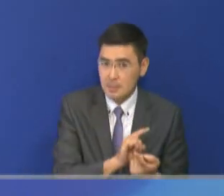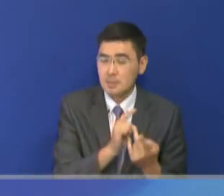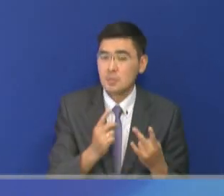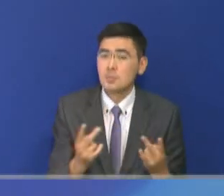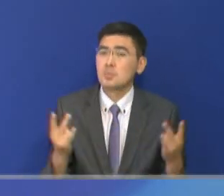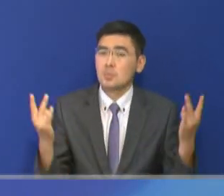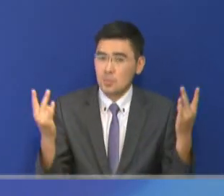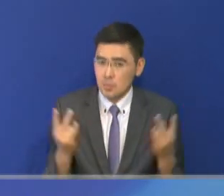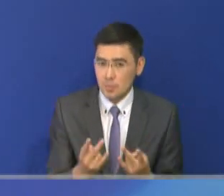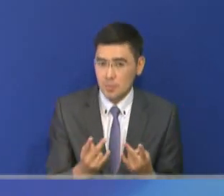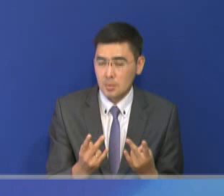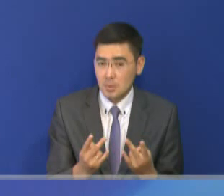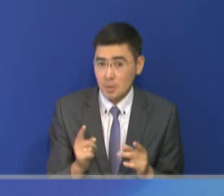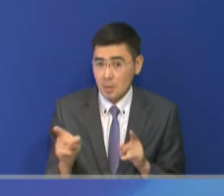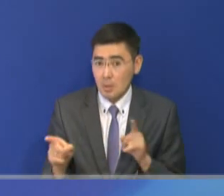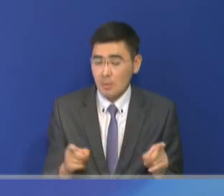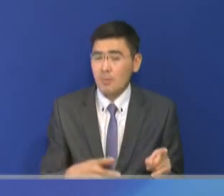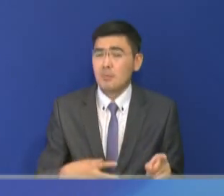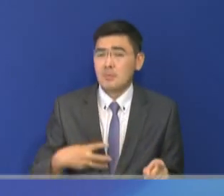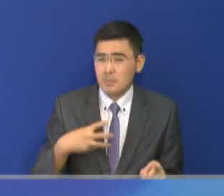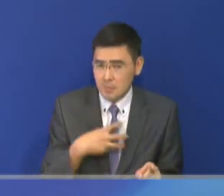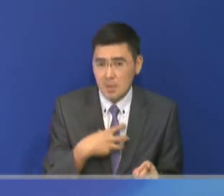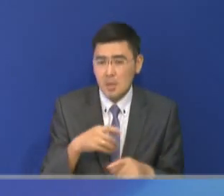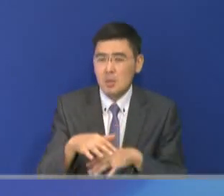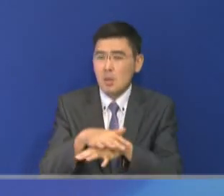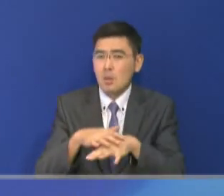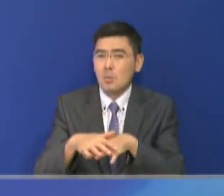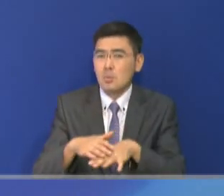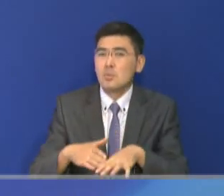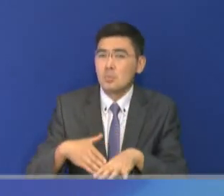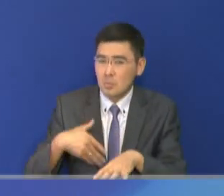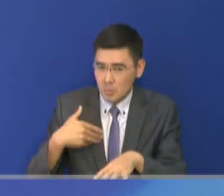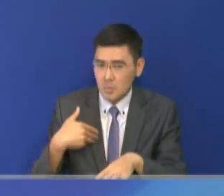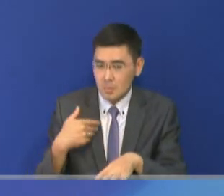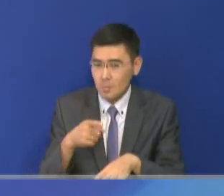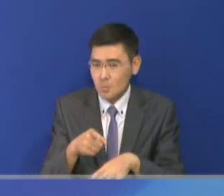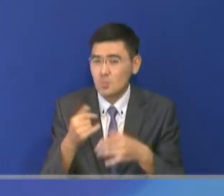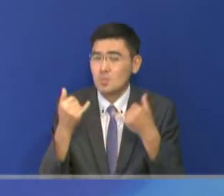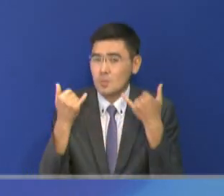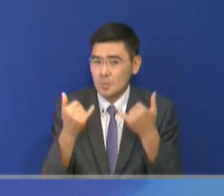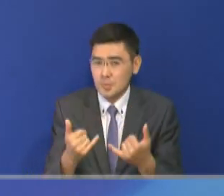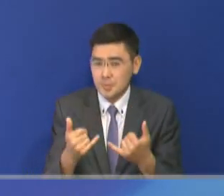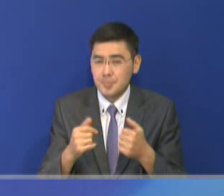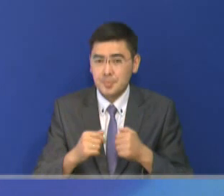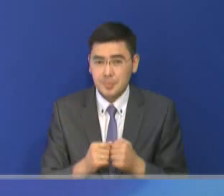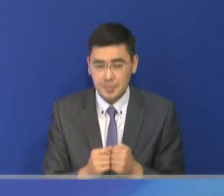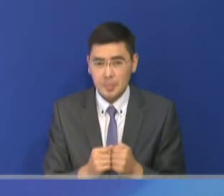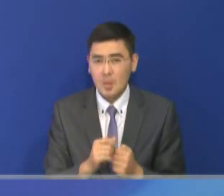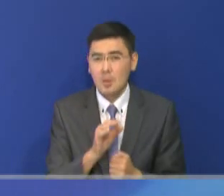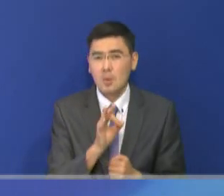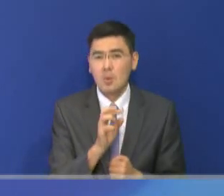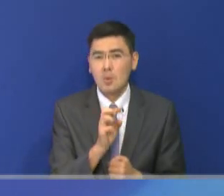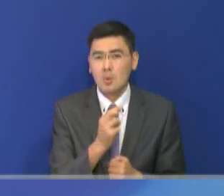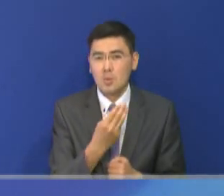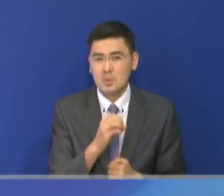имеют важное значение для всего нашего общества. В своем выступлении на заседании Национального совета общественного доверия глава государства отметил,